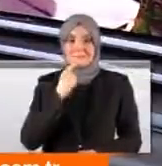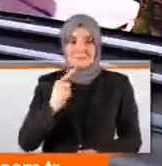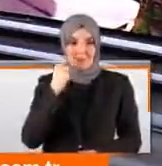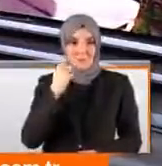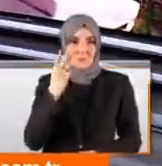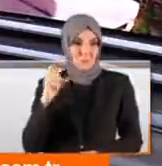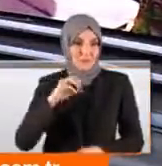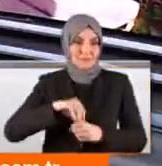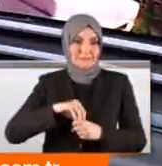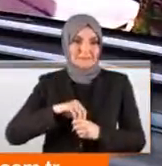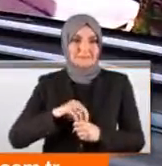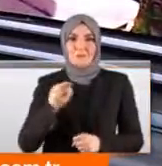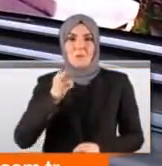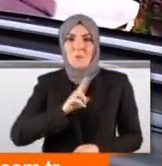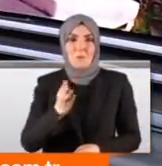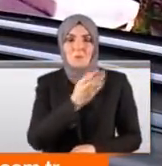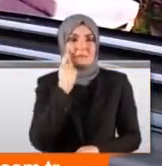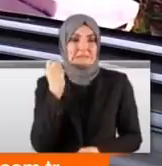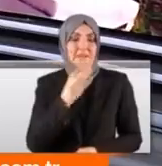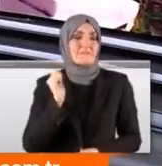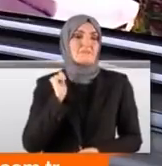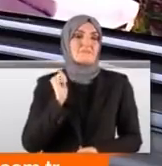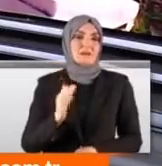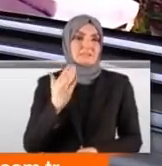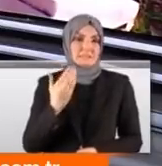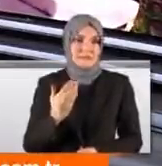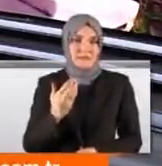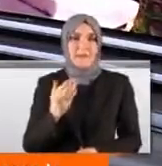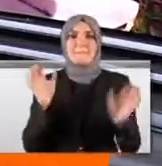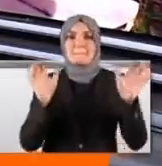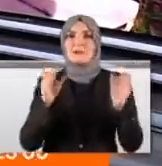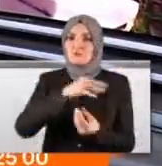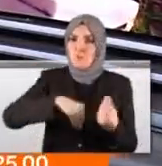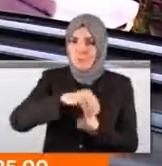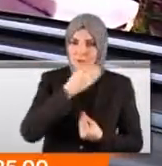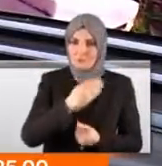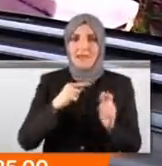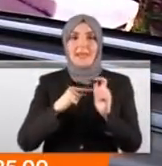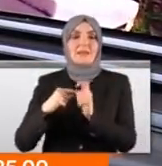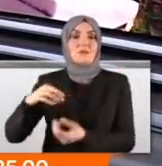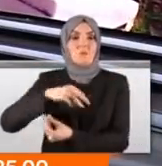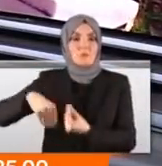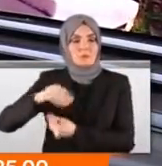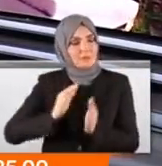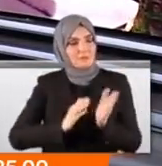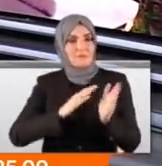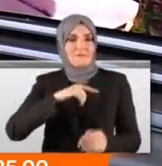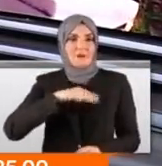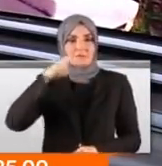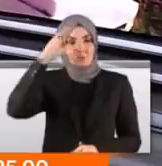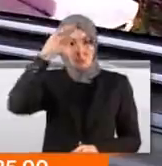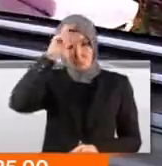pençe harekâtları gibi Eren operasyonları devam ediyor Mehmetçik bugün görev başında şehitlerin intikamını